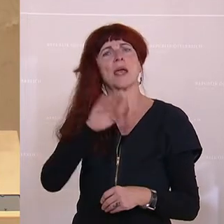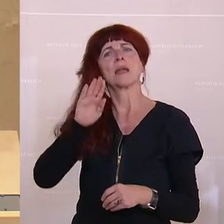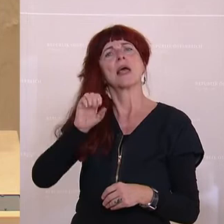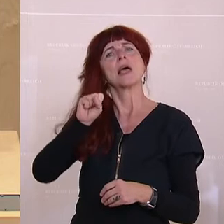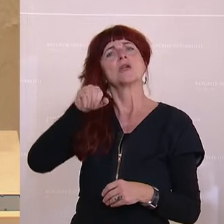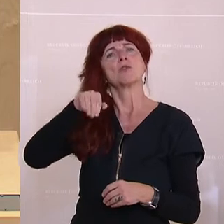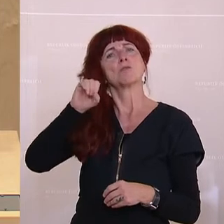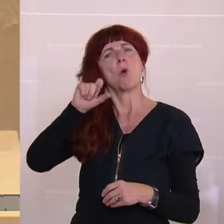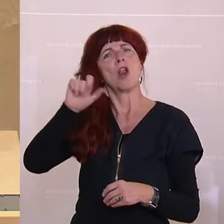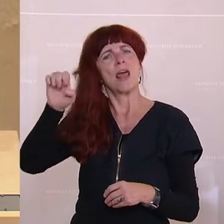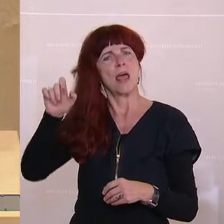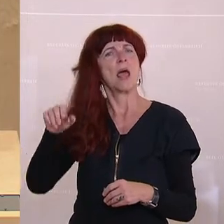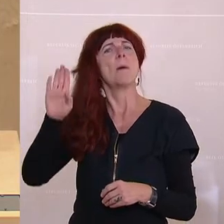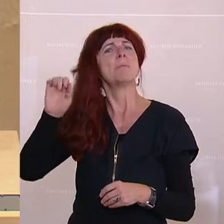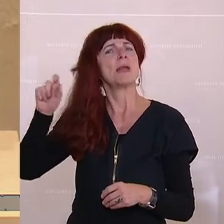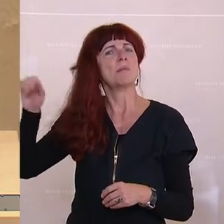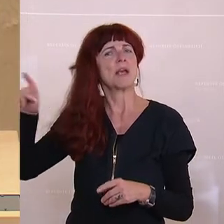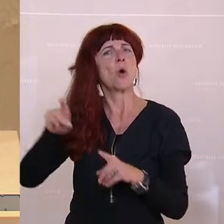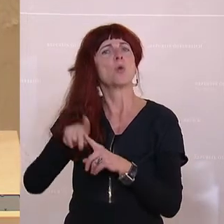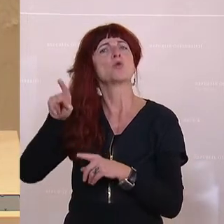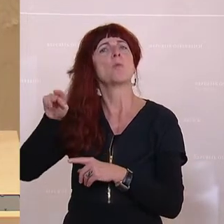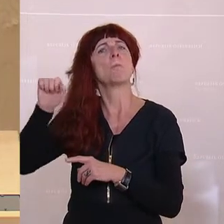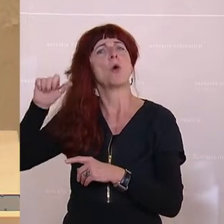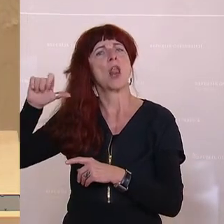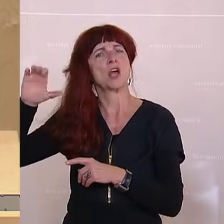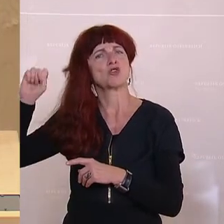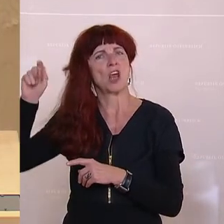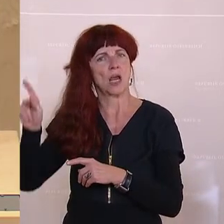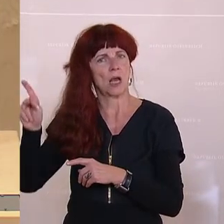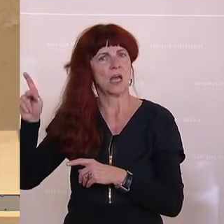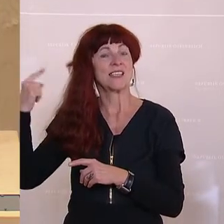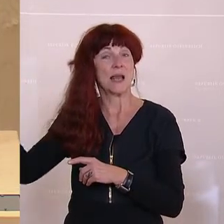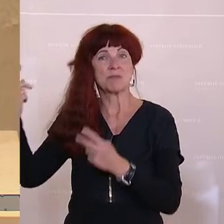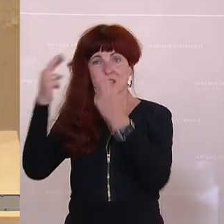Polaschek als Rektoren gewettert hätten,